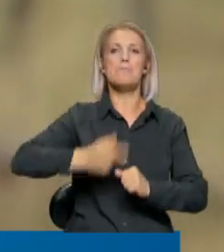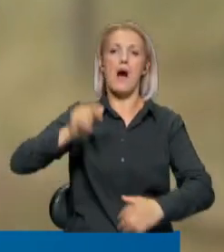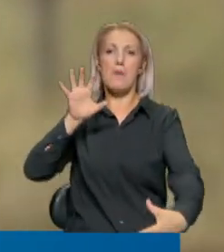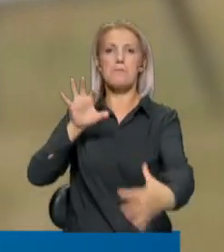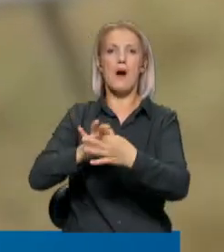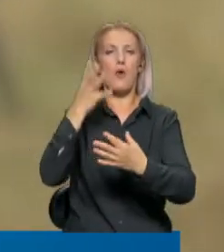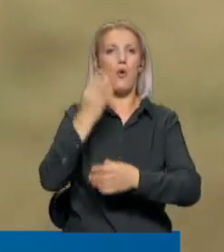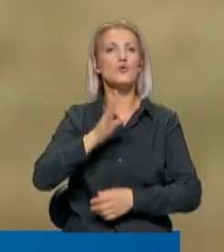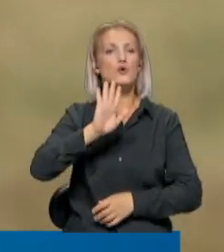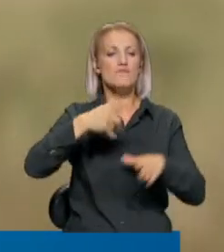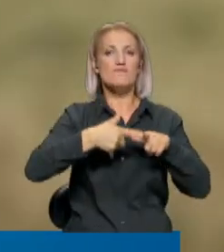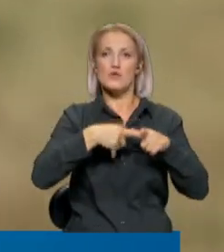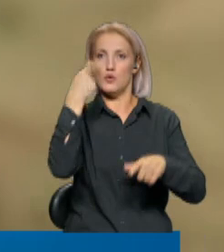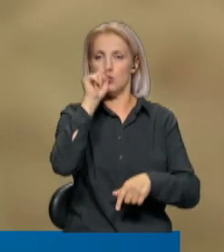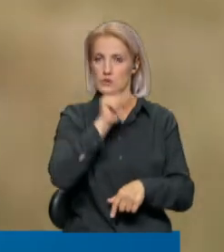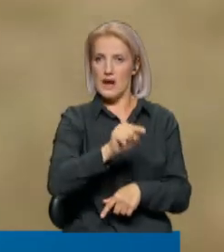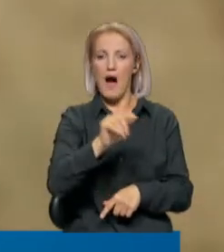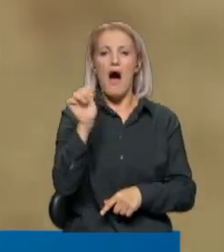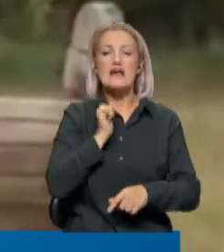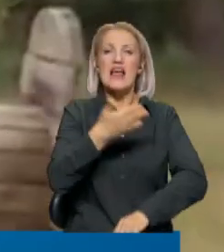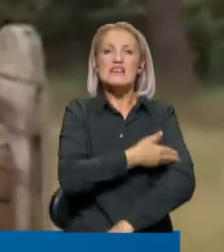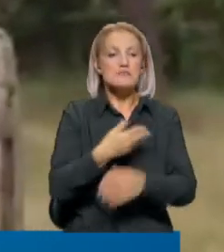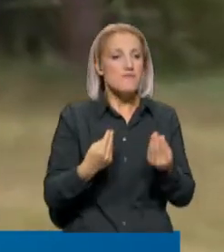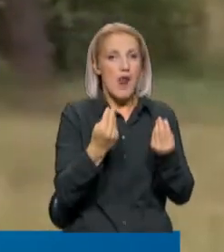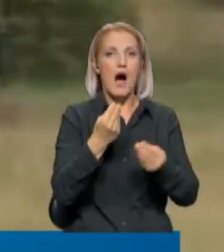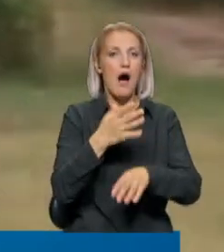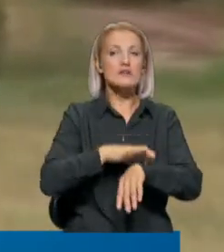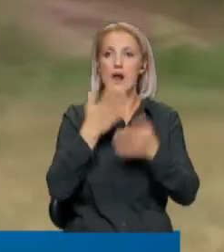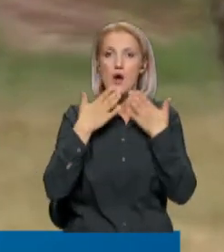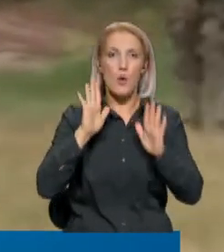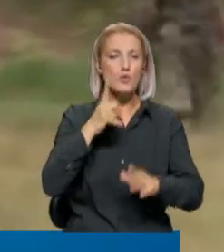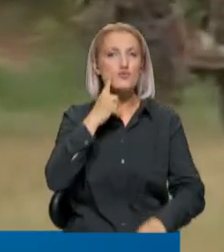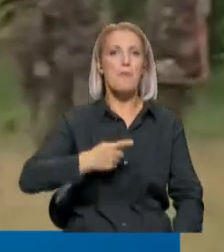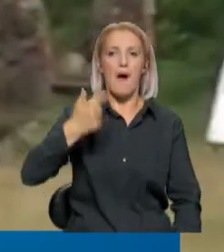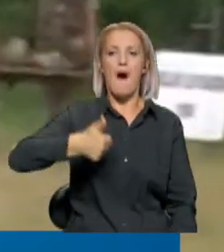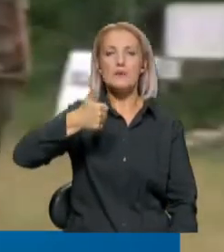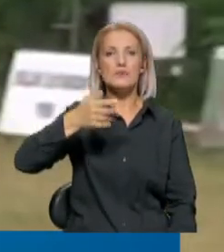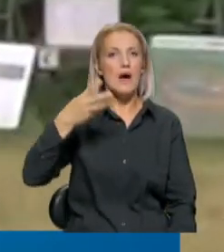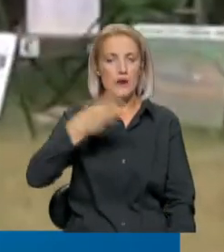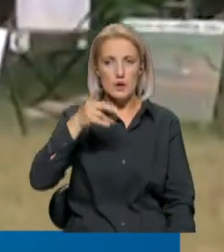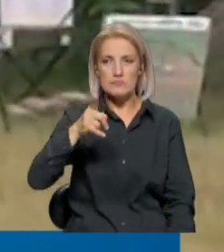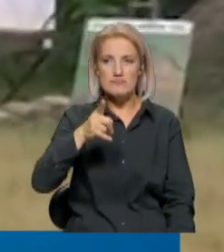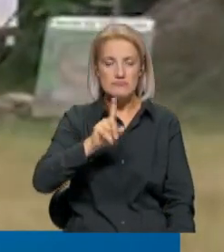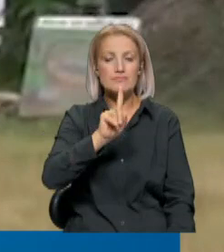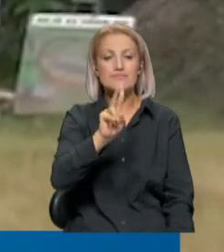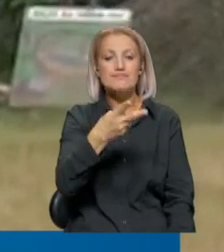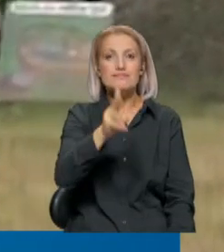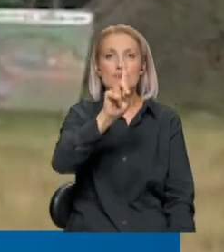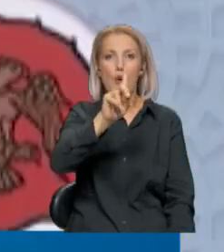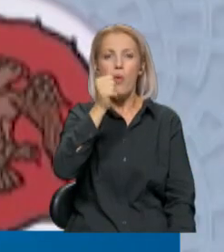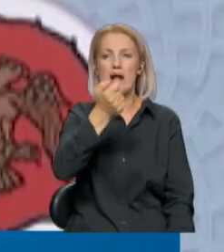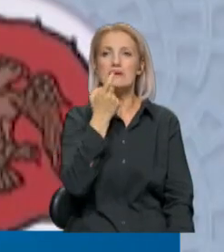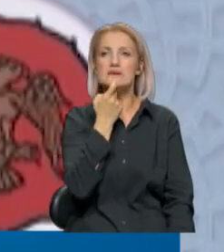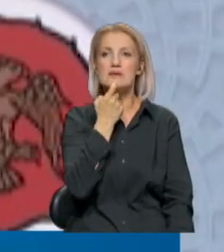beri Türkiye'nin sadece askere hizmet veren hastanesi yok. Cumhurbaşkanı Erdoğan 2016'da Sağlık Bakanlığı'na bağlanmasını